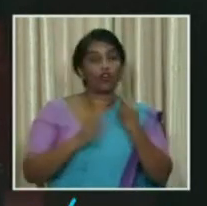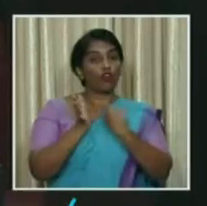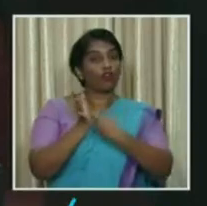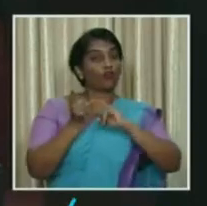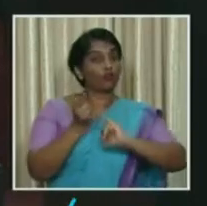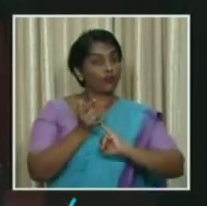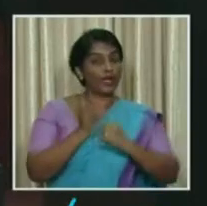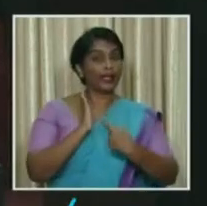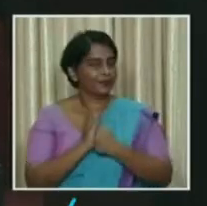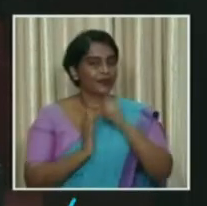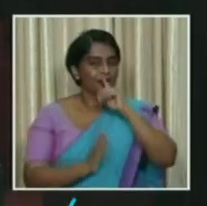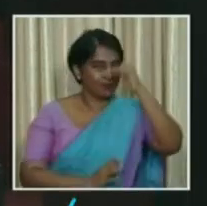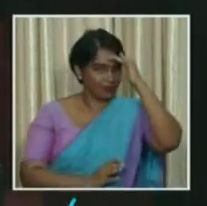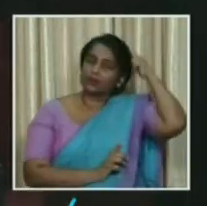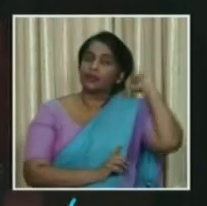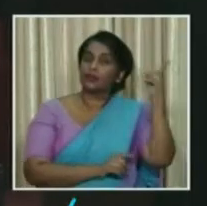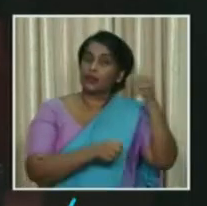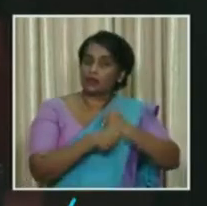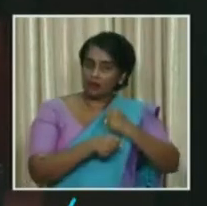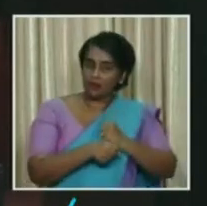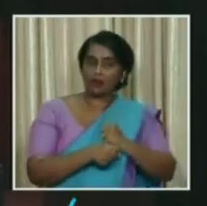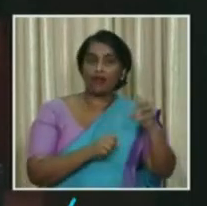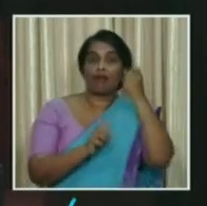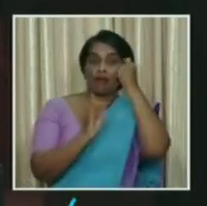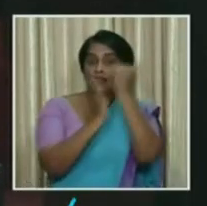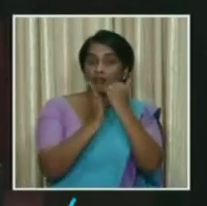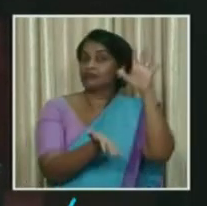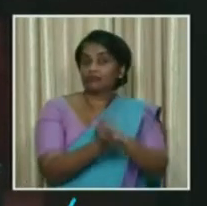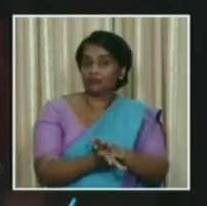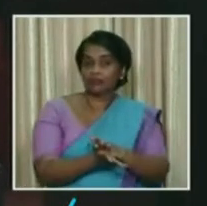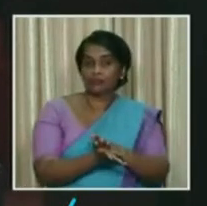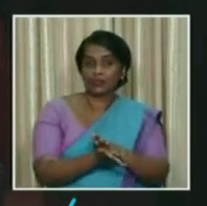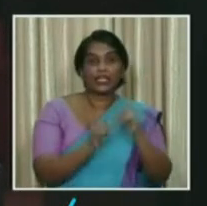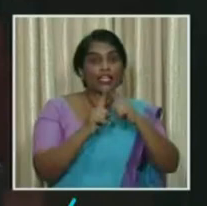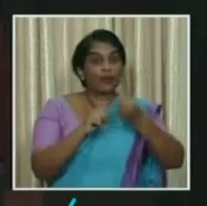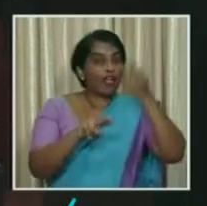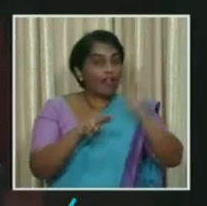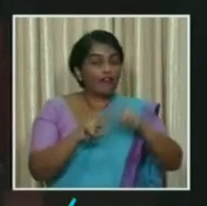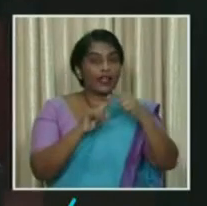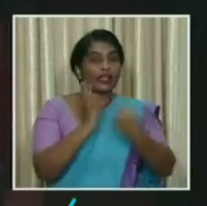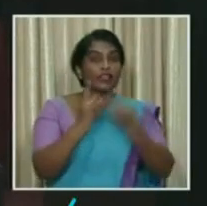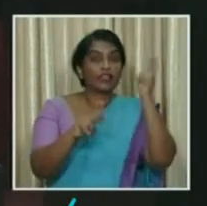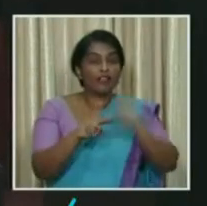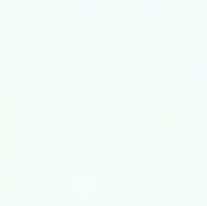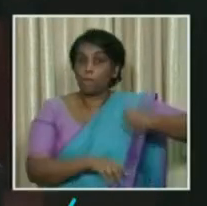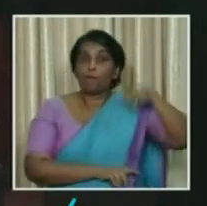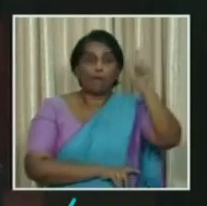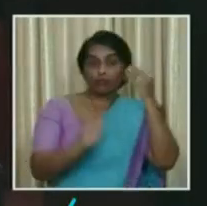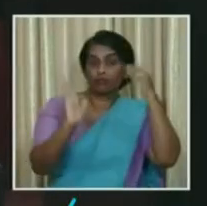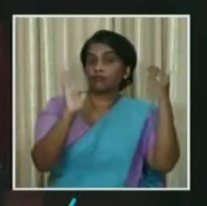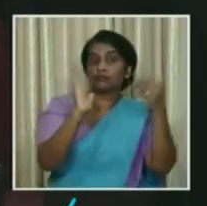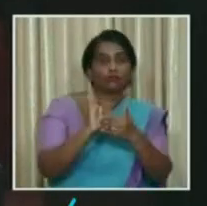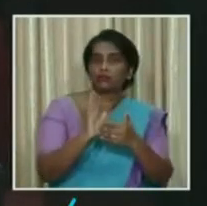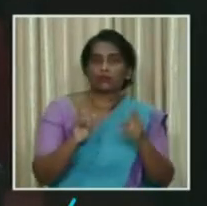රුපියල් ට්‍රිලියන 12ක්. ඇත්තටම මේ යෝජනාව ගෙනල්ලා තියෙන්නේ EPF එකේ ETF එකේ බලධාරීන්වත්